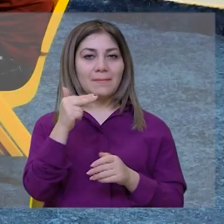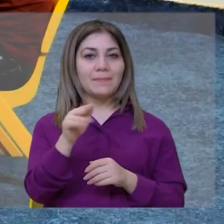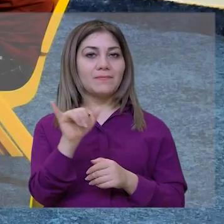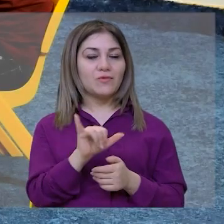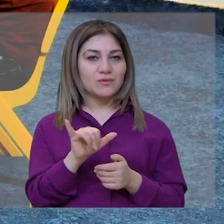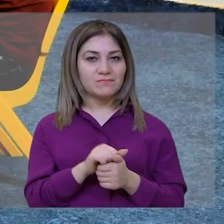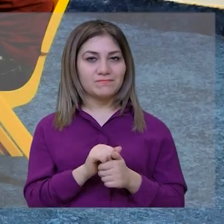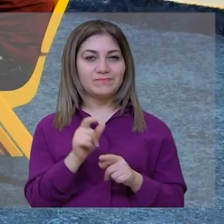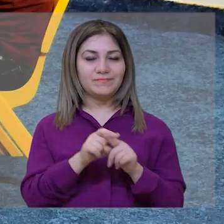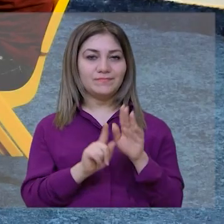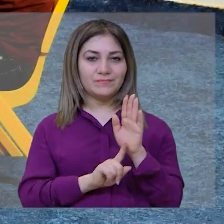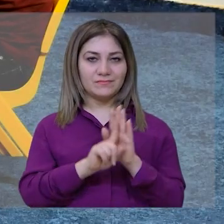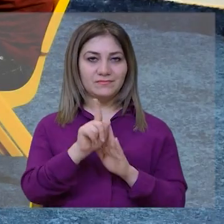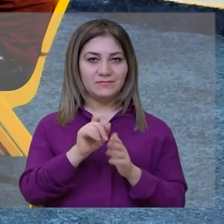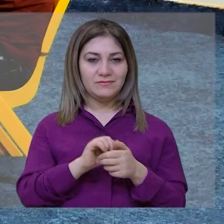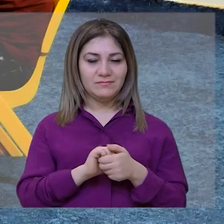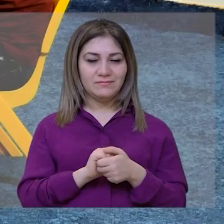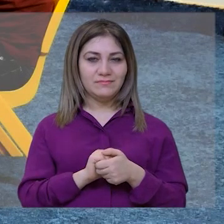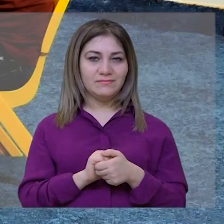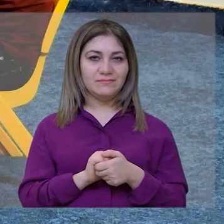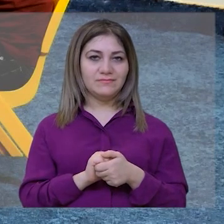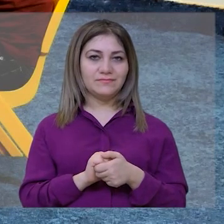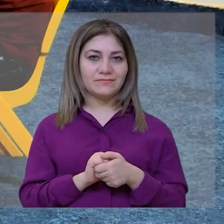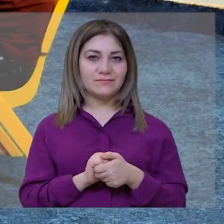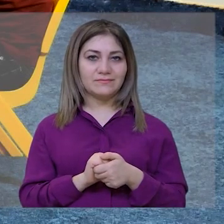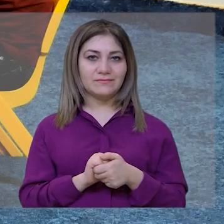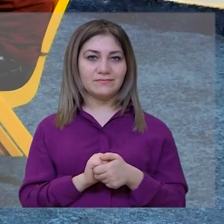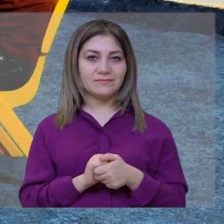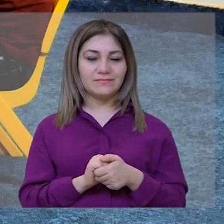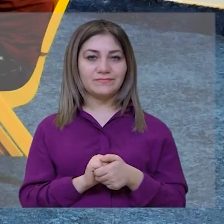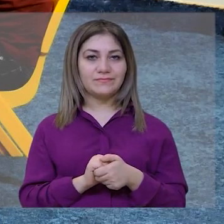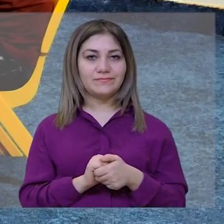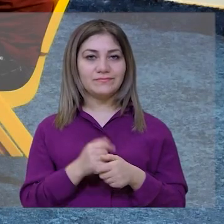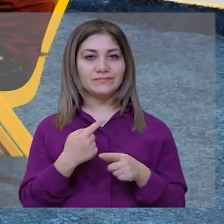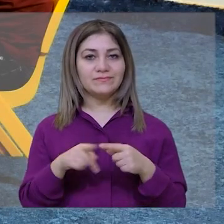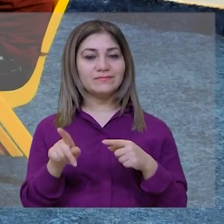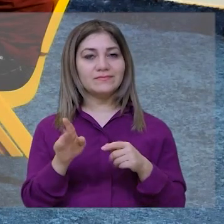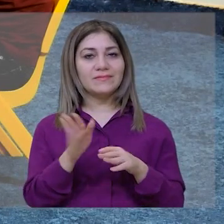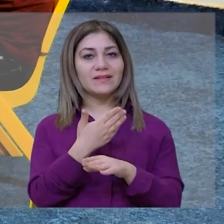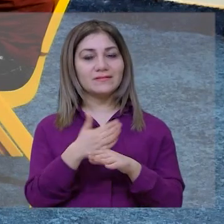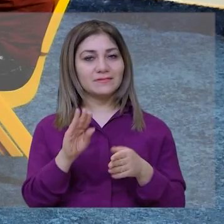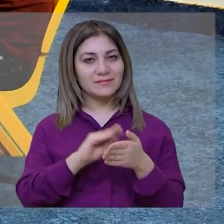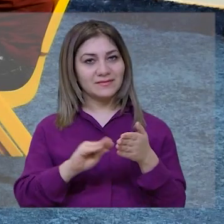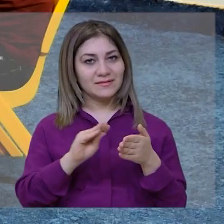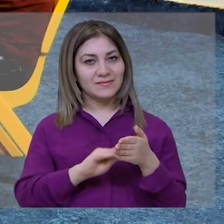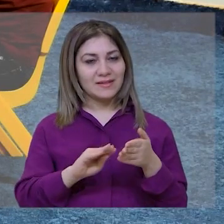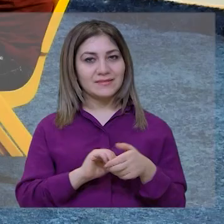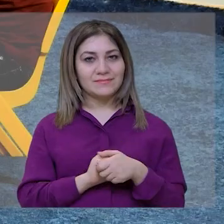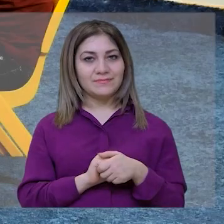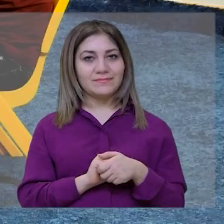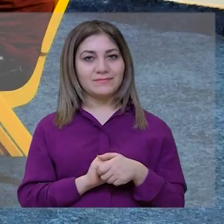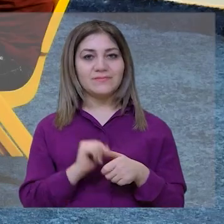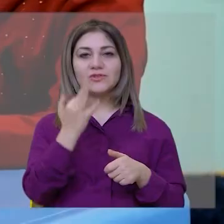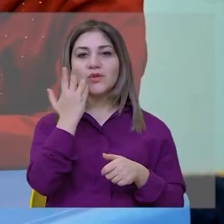հնչյունը։ Բառասկզբում։ Ահա, երեխաներ, հիմա տեսեք։ Այստեղ տարբերակված են գրված, չէ՞, ձայնավոր եւ բաղաձայն հնչյունները։